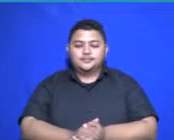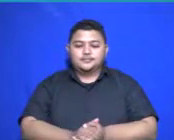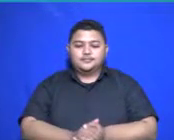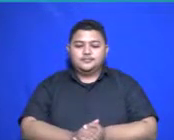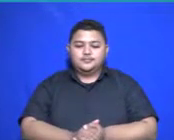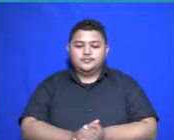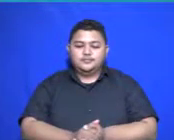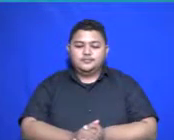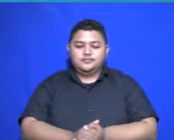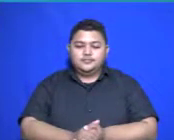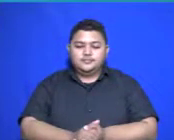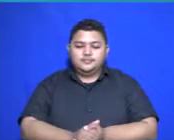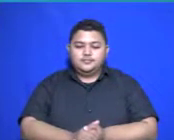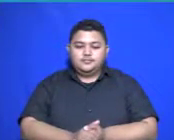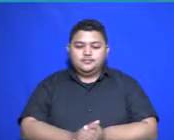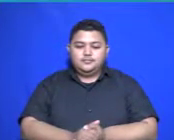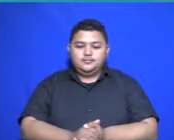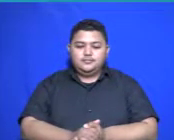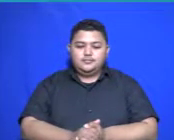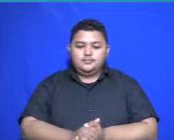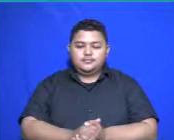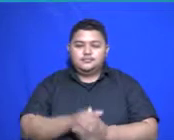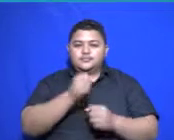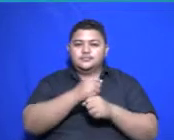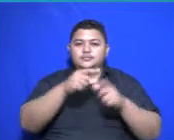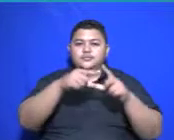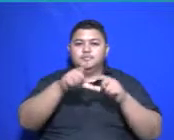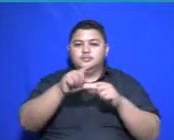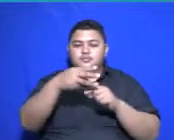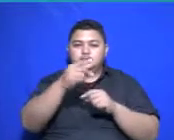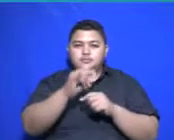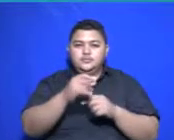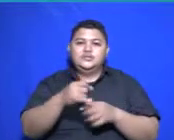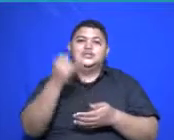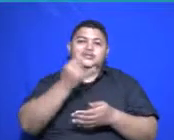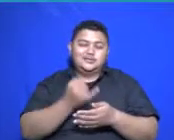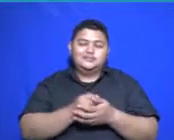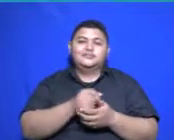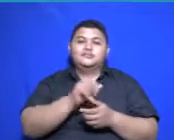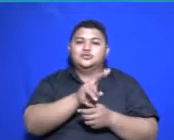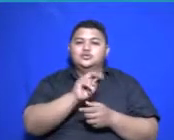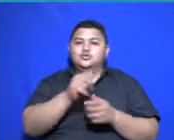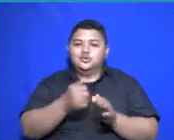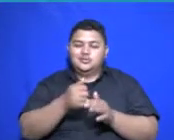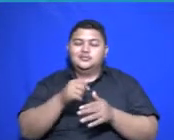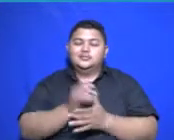Kemudian untuk di galeri sini, karya seni yang dikeluar ada 2.925